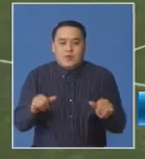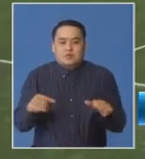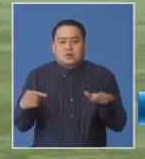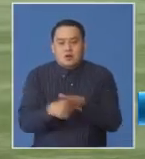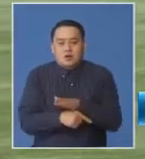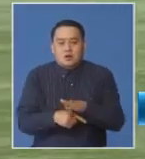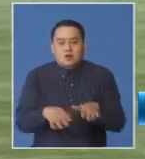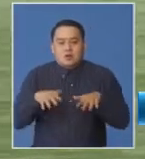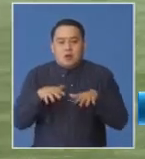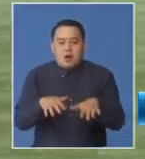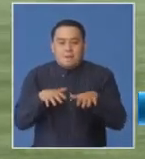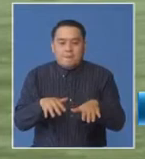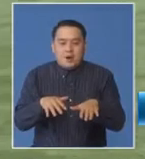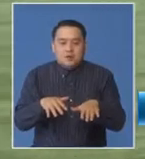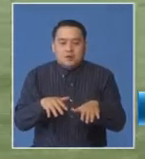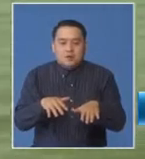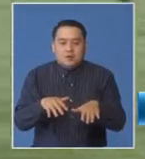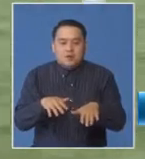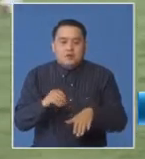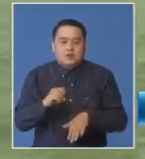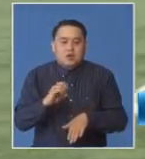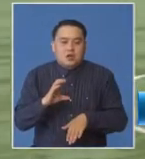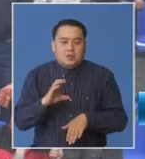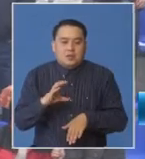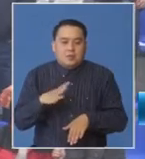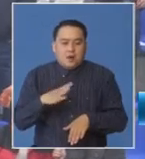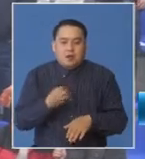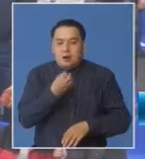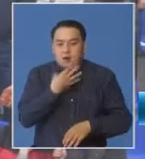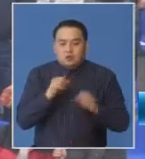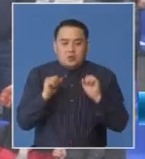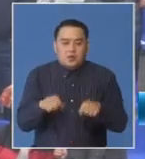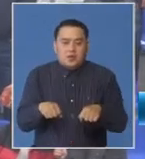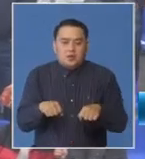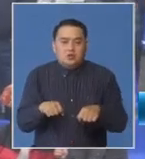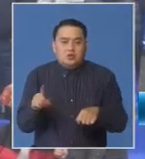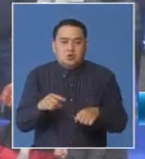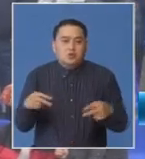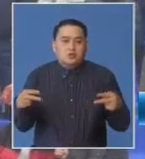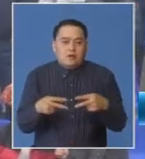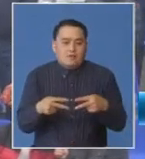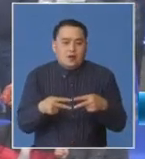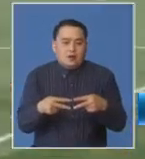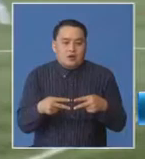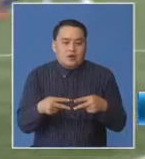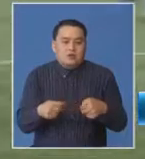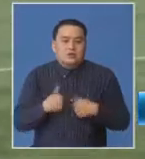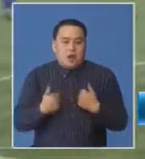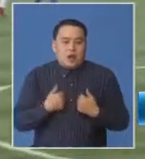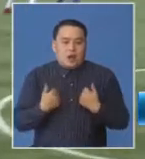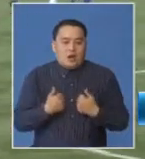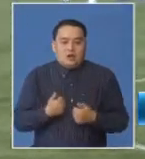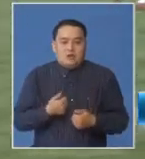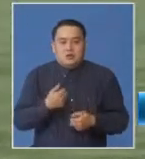игры. У нападающих Олега Храмцова и Ельжаса Алтынбекова были хорошие моменты, чтобы сравнять счет. Но их старания не